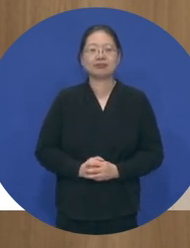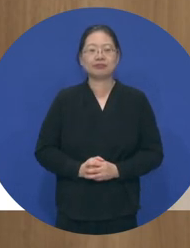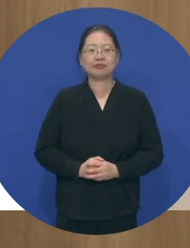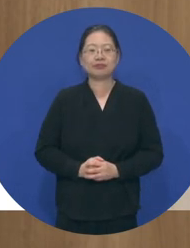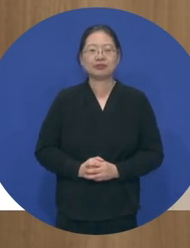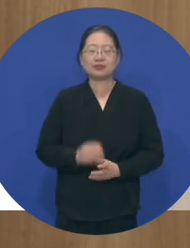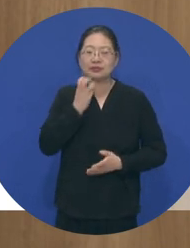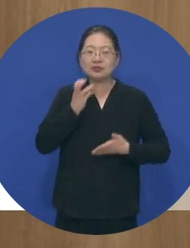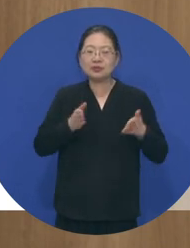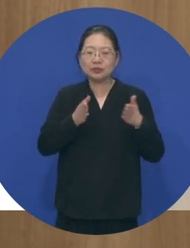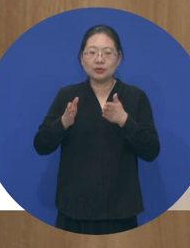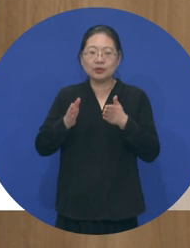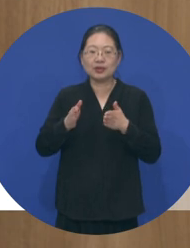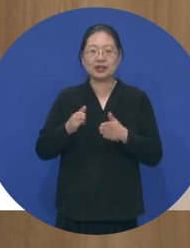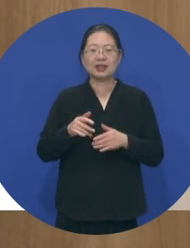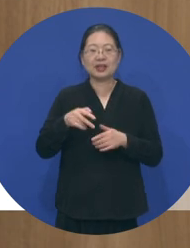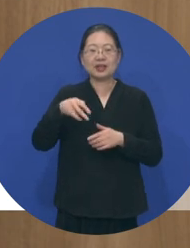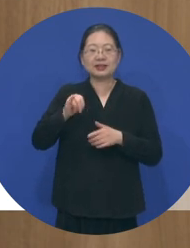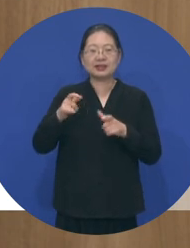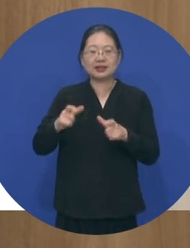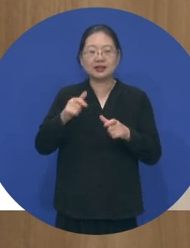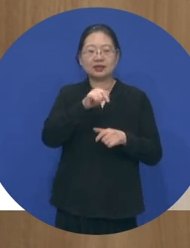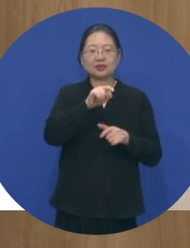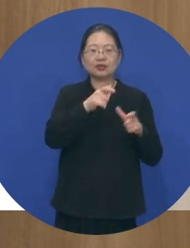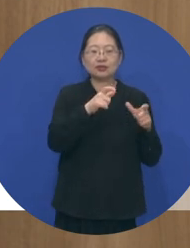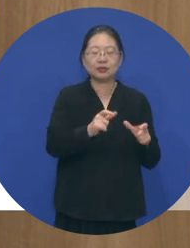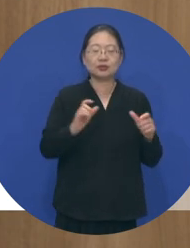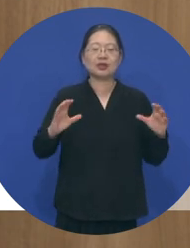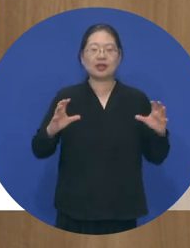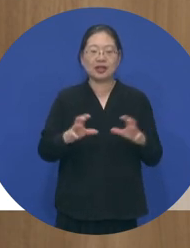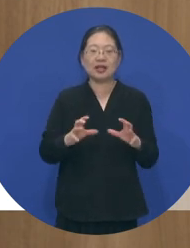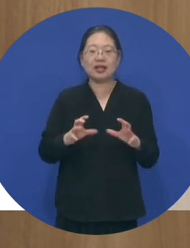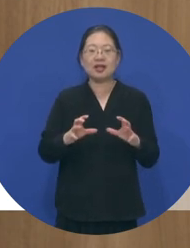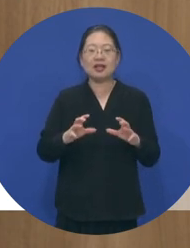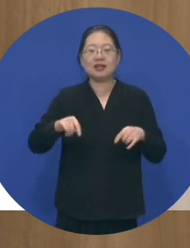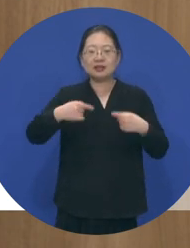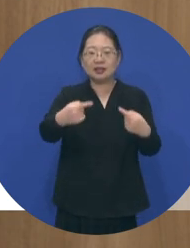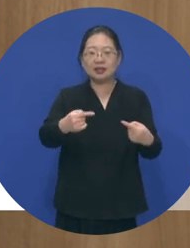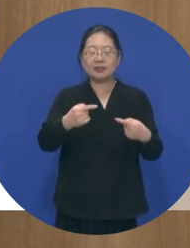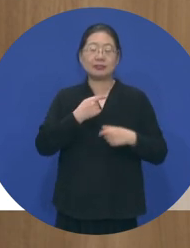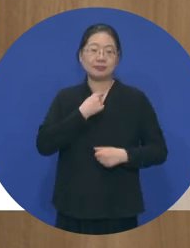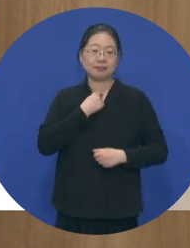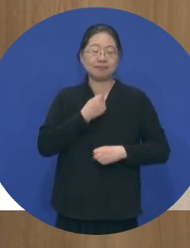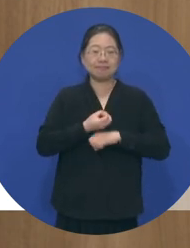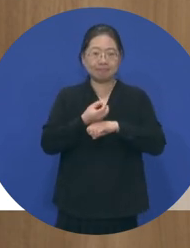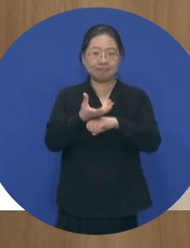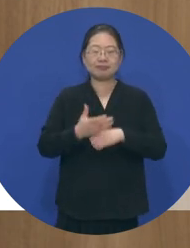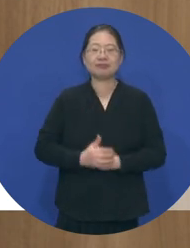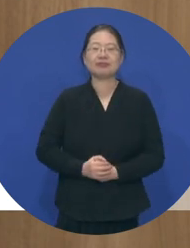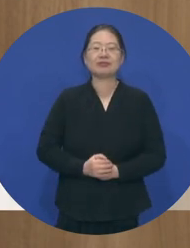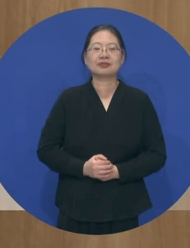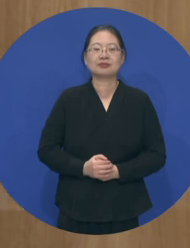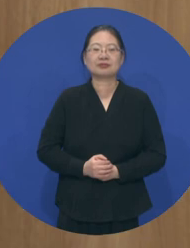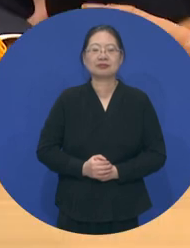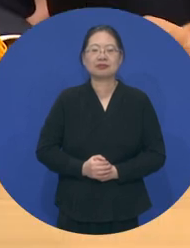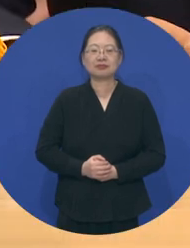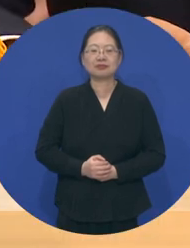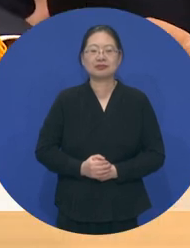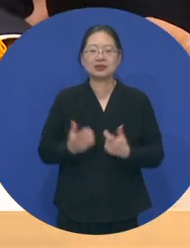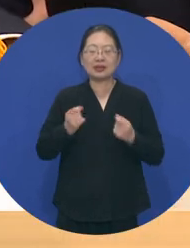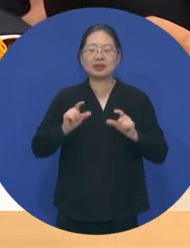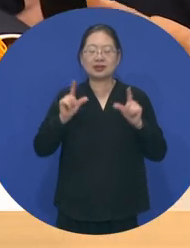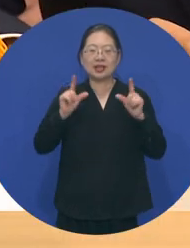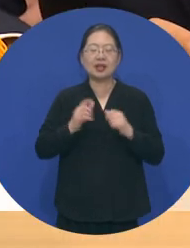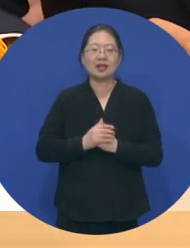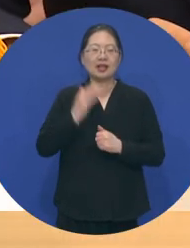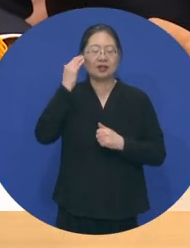싶습니다. 저희 도와 이 시군 동료에서 거기에 같이 좀 가입을 좀 독려해서 좀 참여를 하고 싶다는 뜻을 전하고.